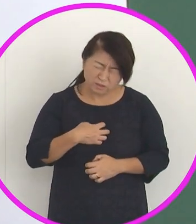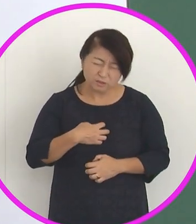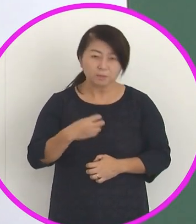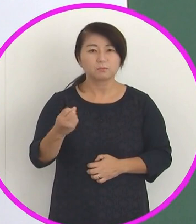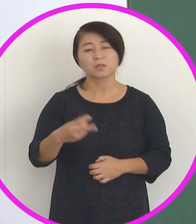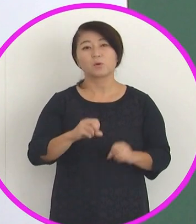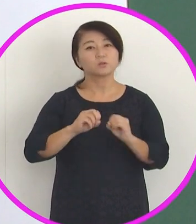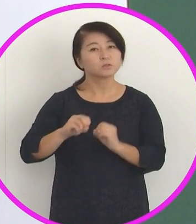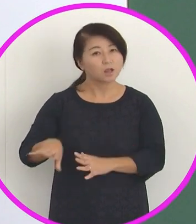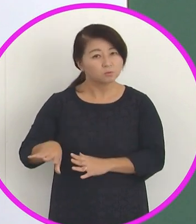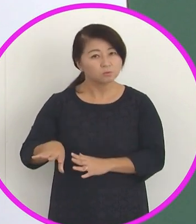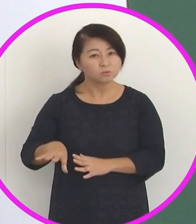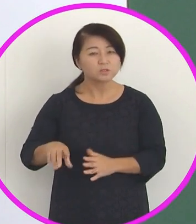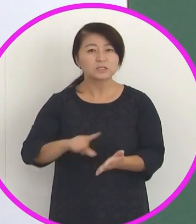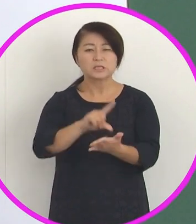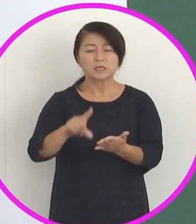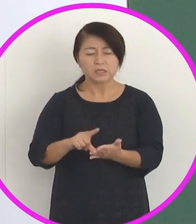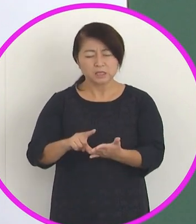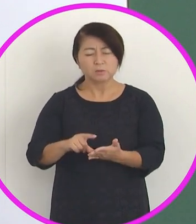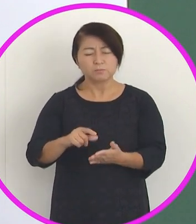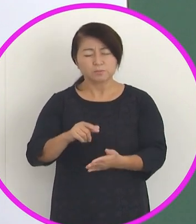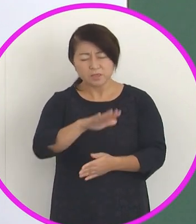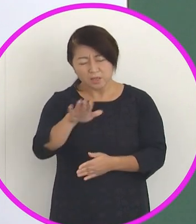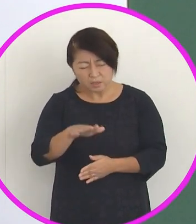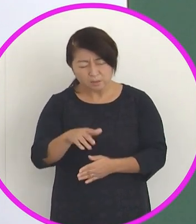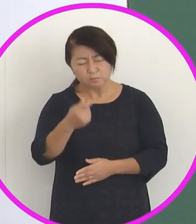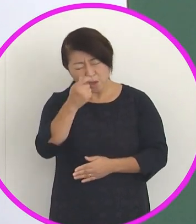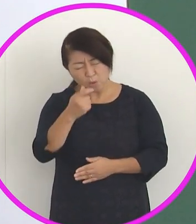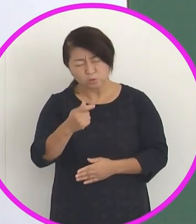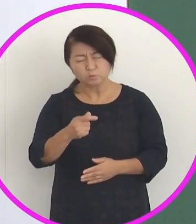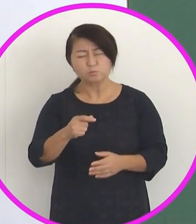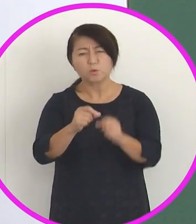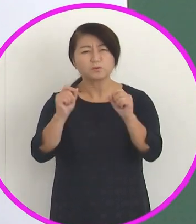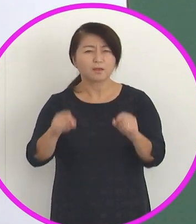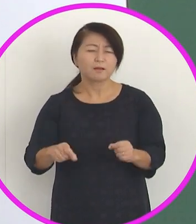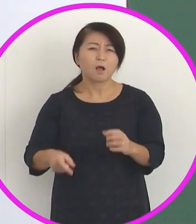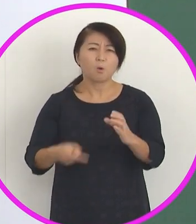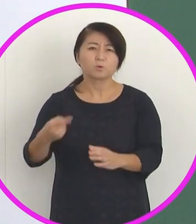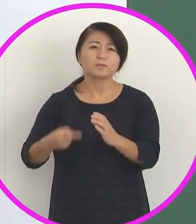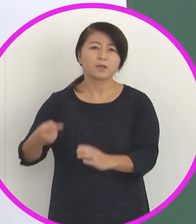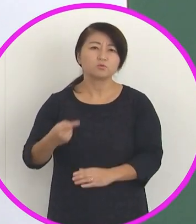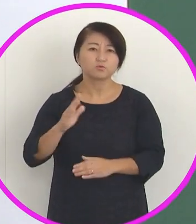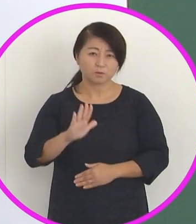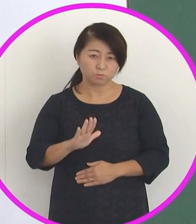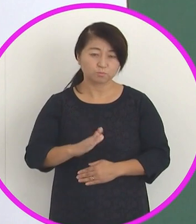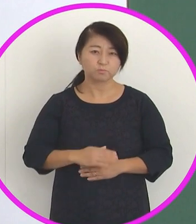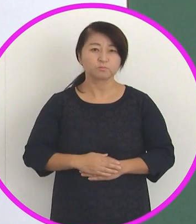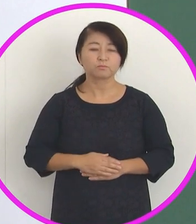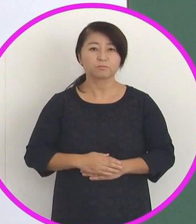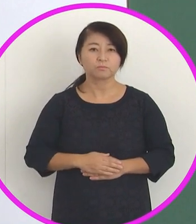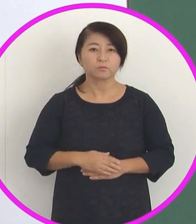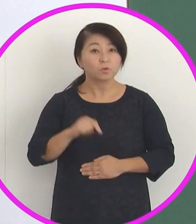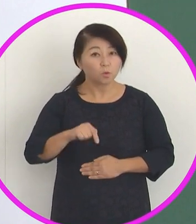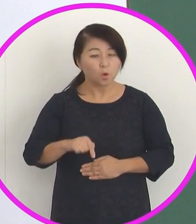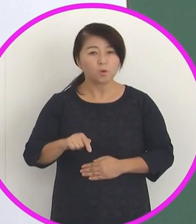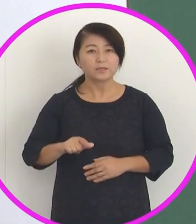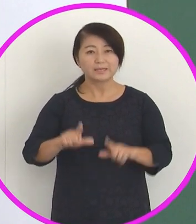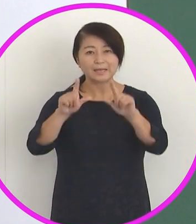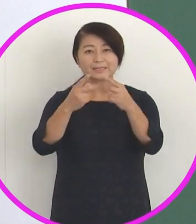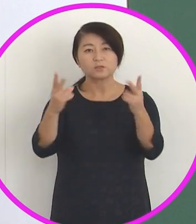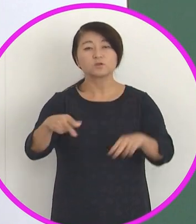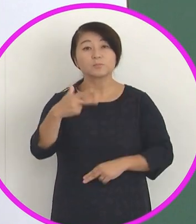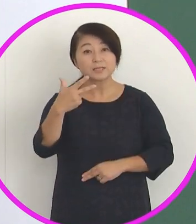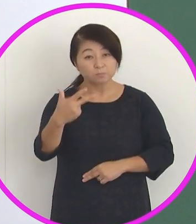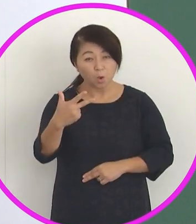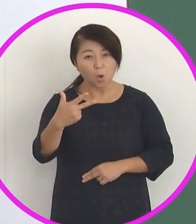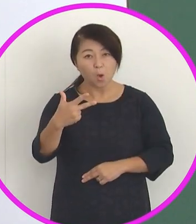周辺に暮らす人に迷惑をかけたりするという問題が後を絶ちません。東広島市においても、無責任に